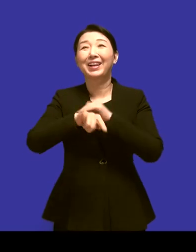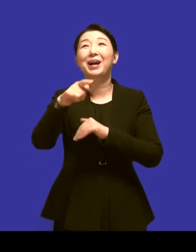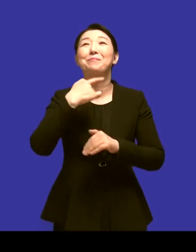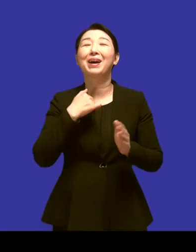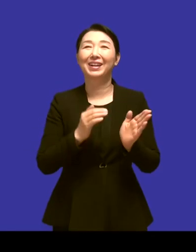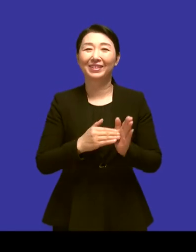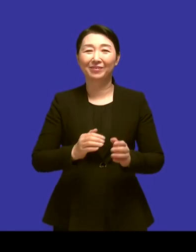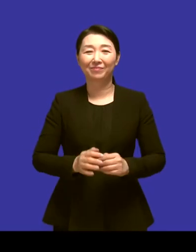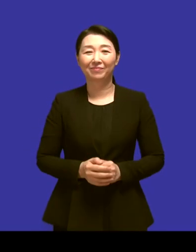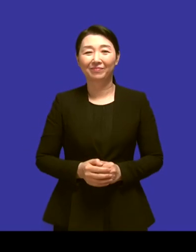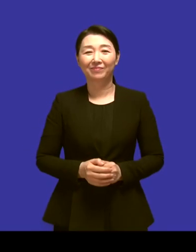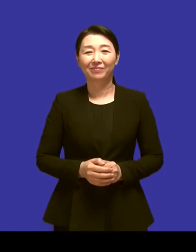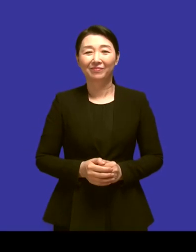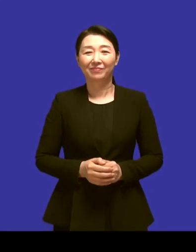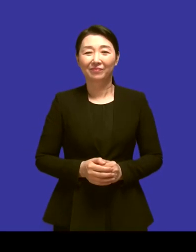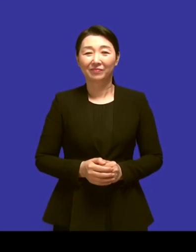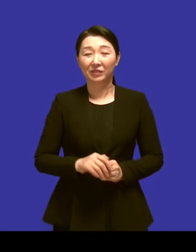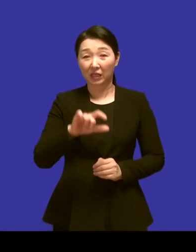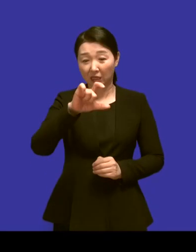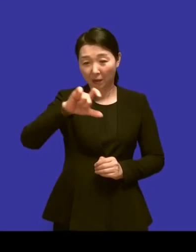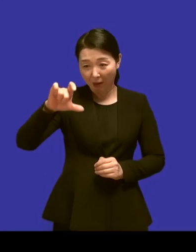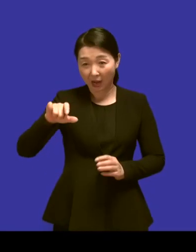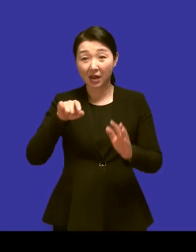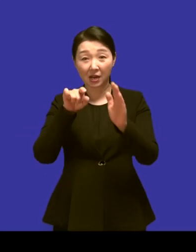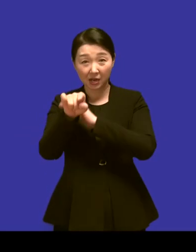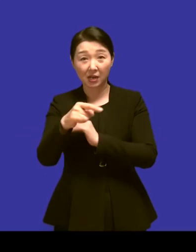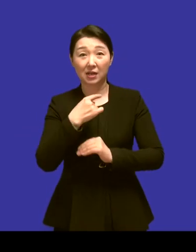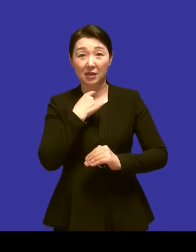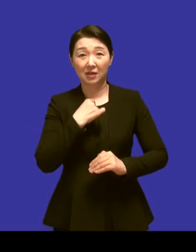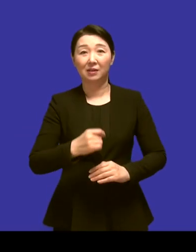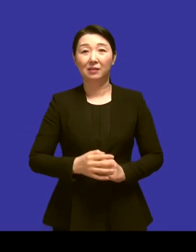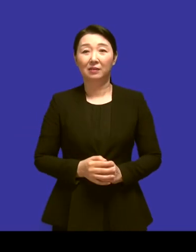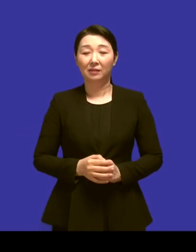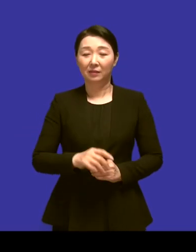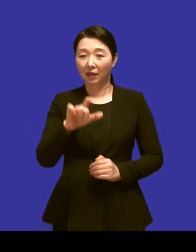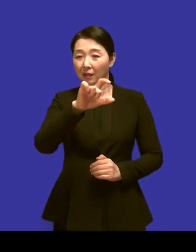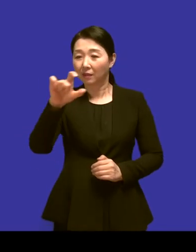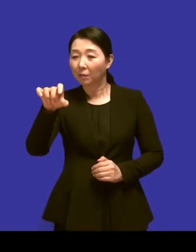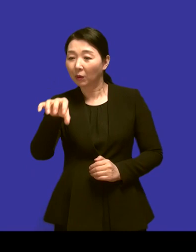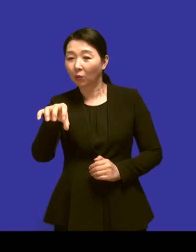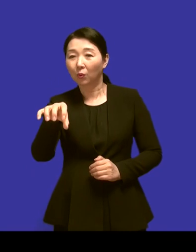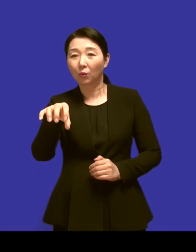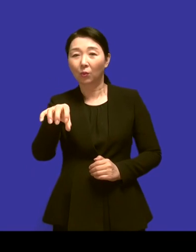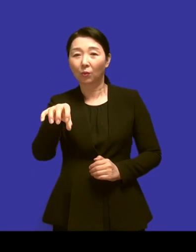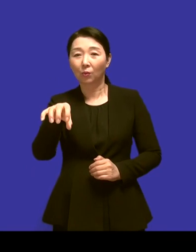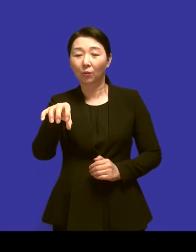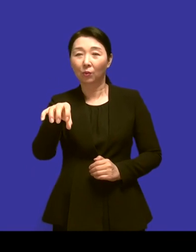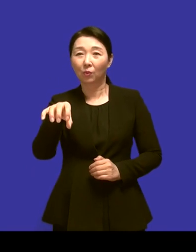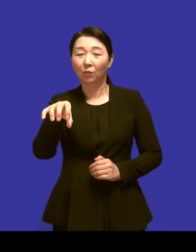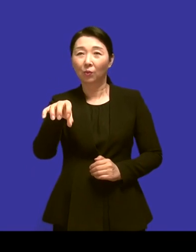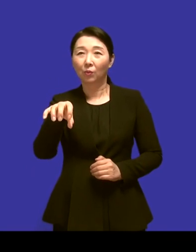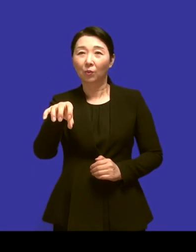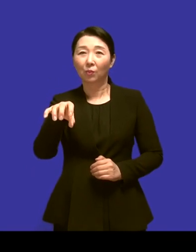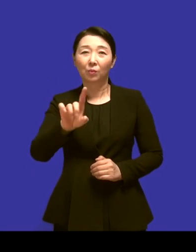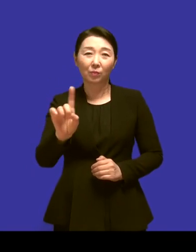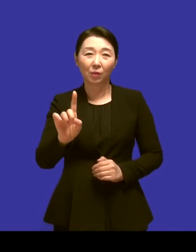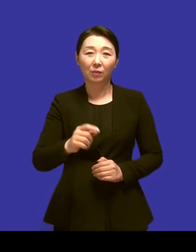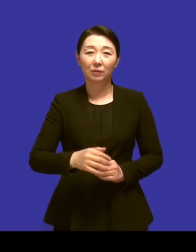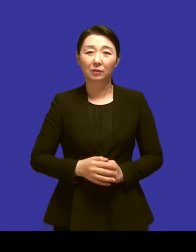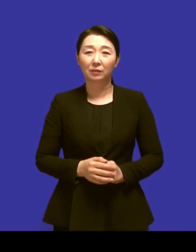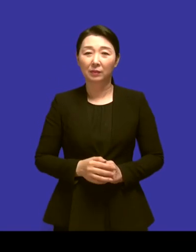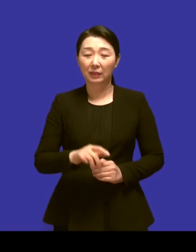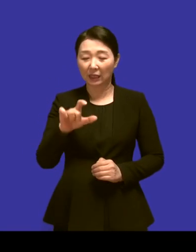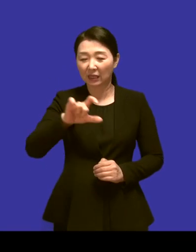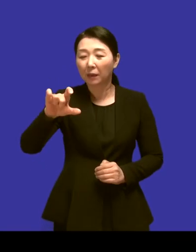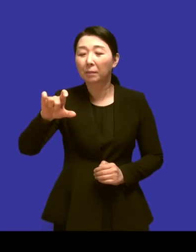오. 단기 선교를 갔는데 이제 네팔로 갔었었는데 그때 네팔에 어떻게 마음이 있었냐면 그때가